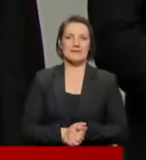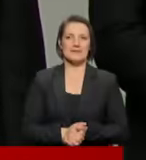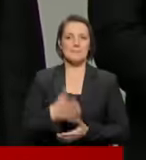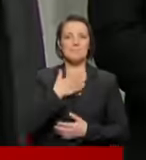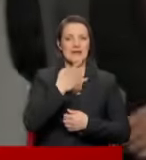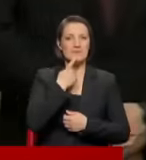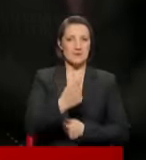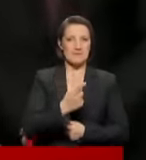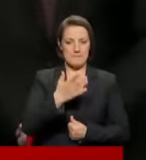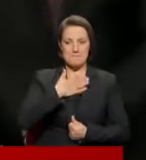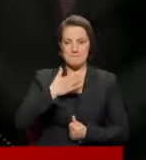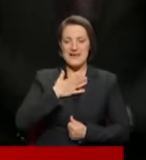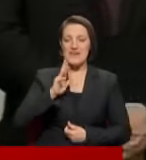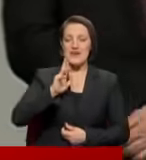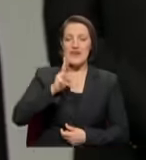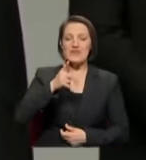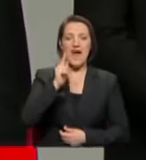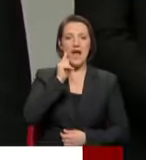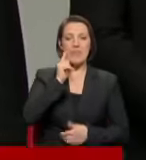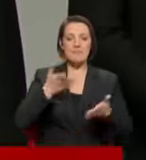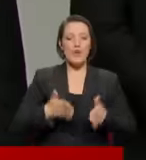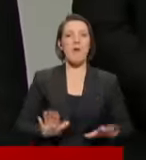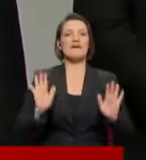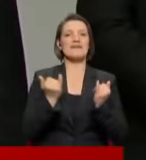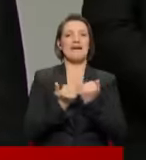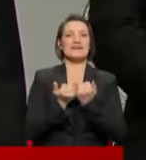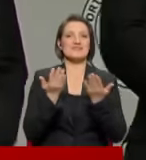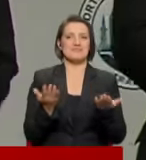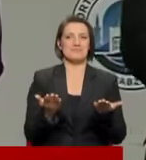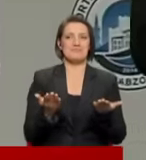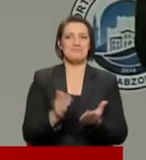Ben diyorum ki beni geçecek adam doğmadı kardeşim.